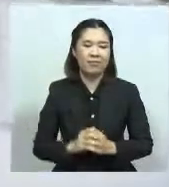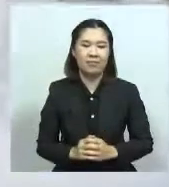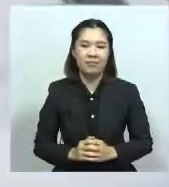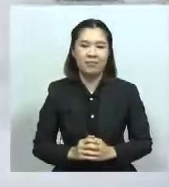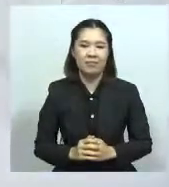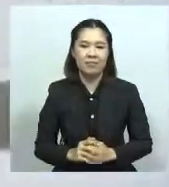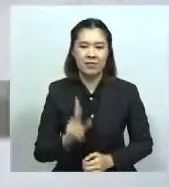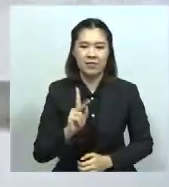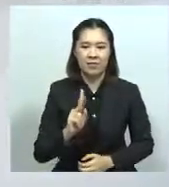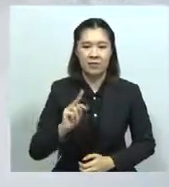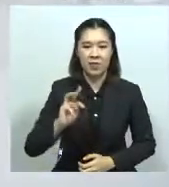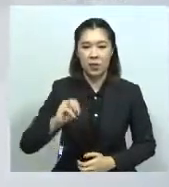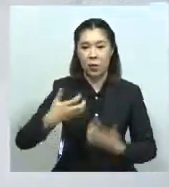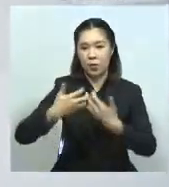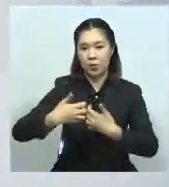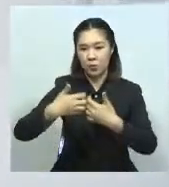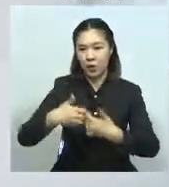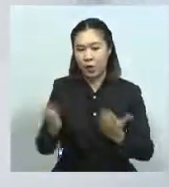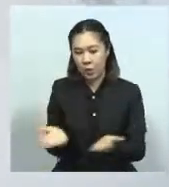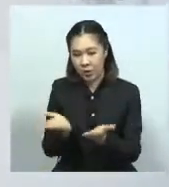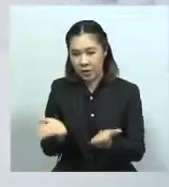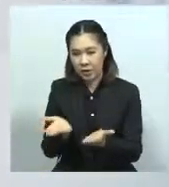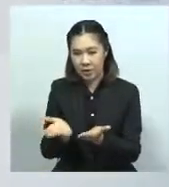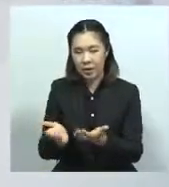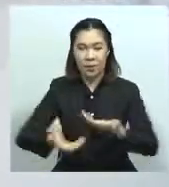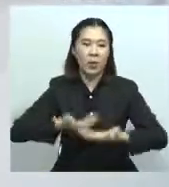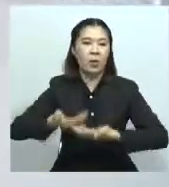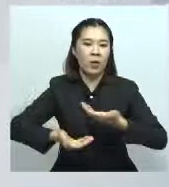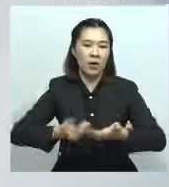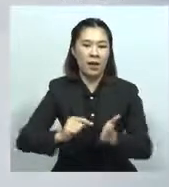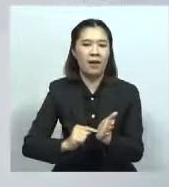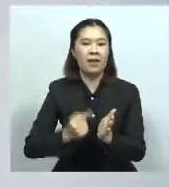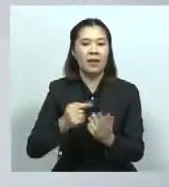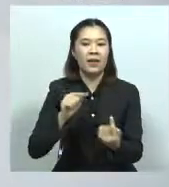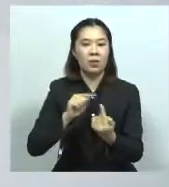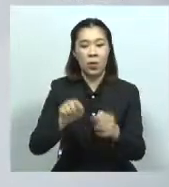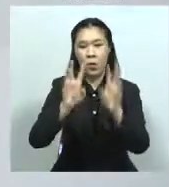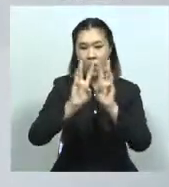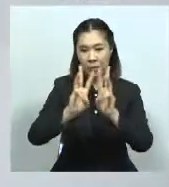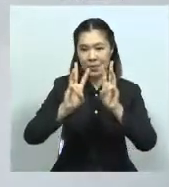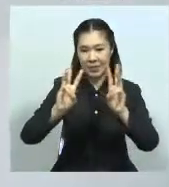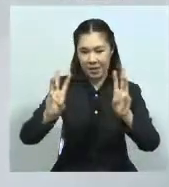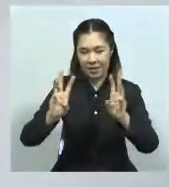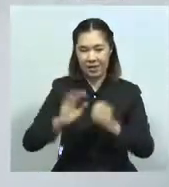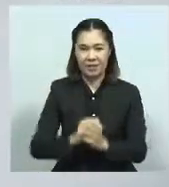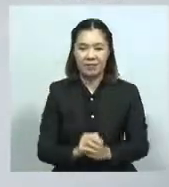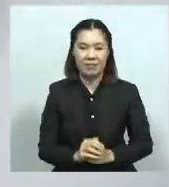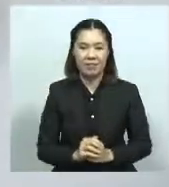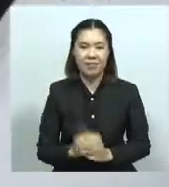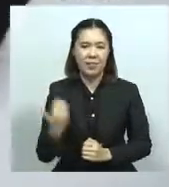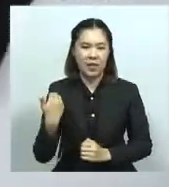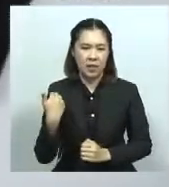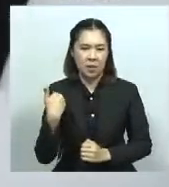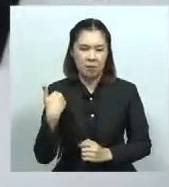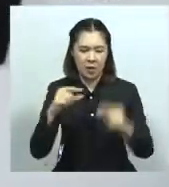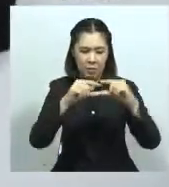ที่กรมส่งเสริมอุตสาหกรรมก็จะนำผลิตภัณฑ์ขึ้นขายบนแพลตฟอร์มตลาดออนไลน์ผ่านแอปพลิเคชันข้อมูลสินค้าโอท็อปที่มี